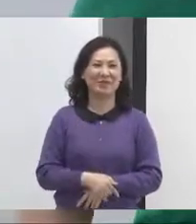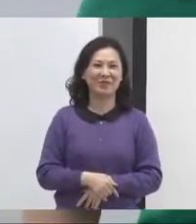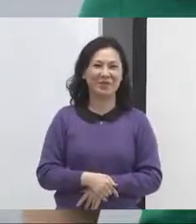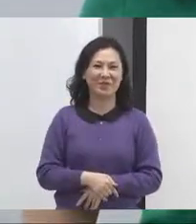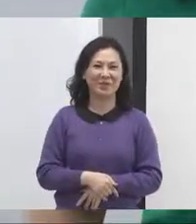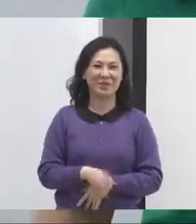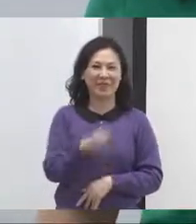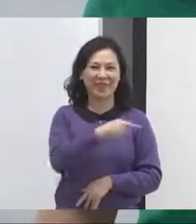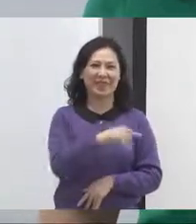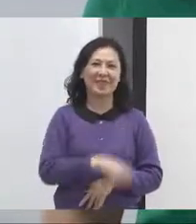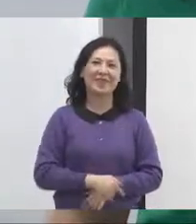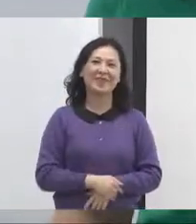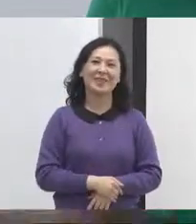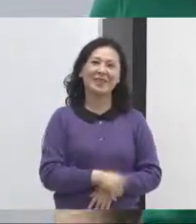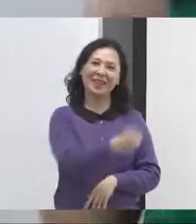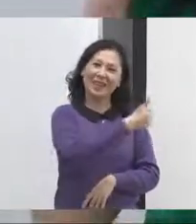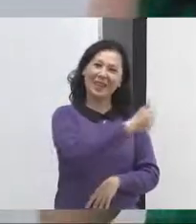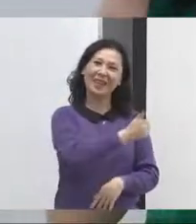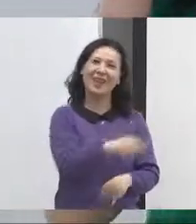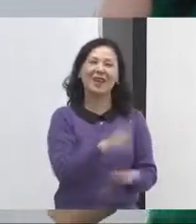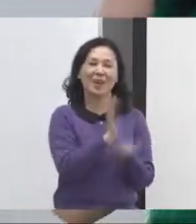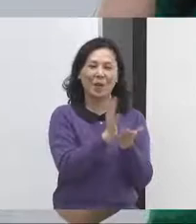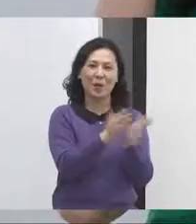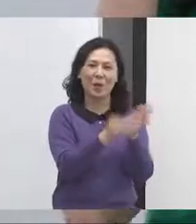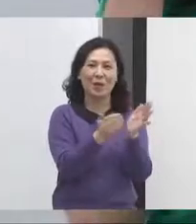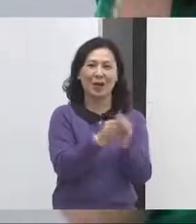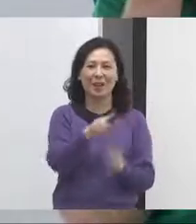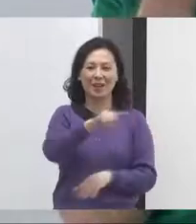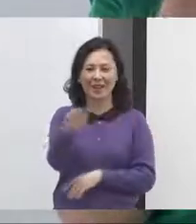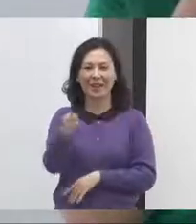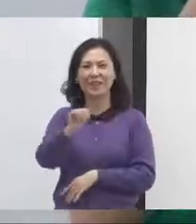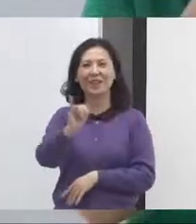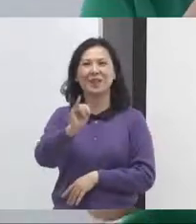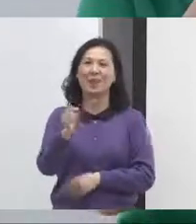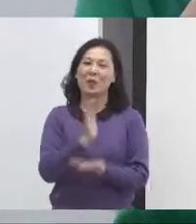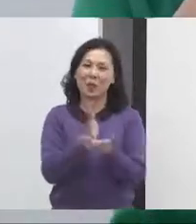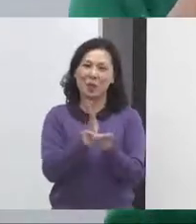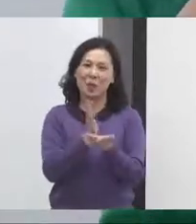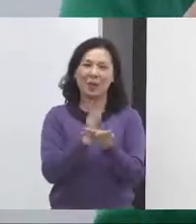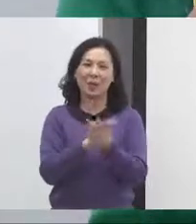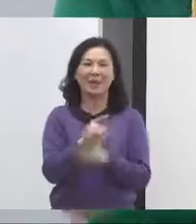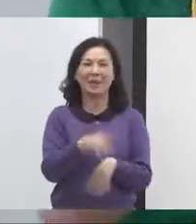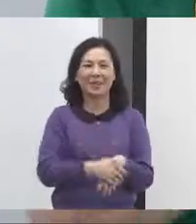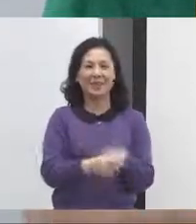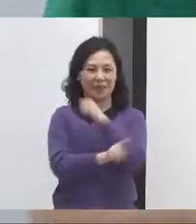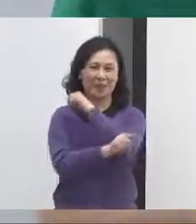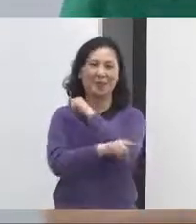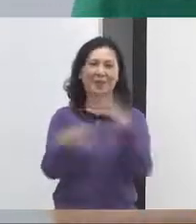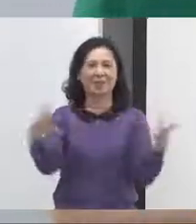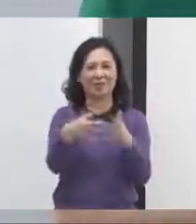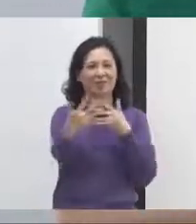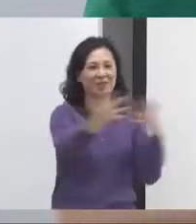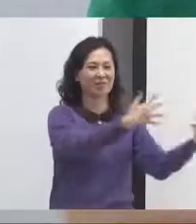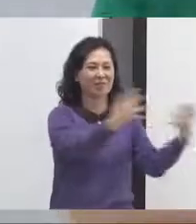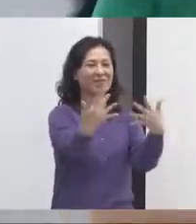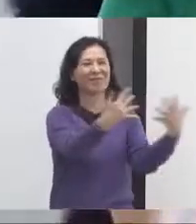就是顺宁讲完以后之后接着讲，然后我们就会一起有 QA 跟讨论，谢谢。